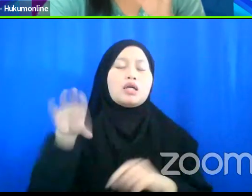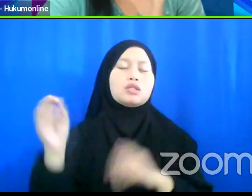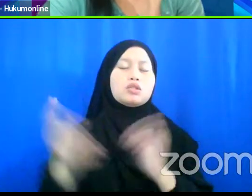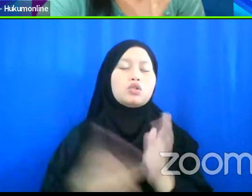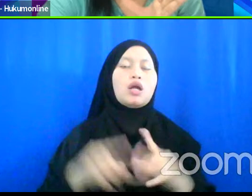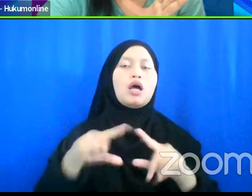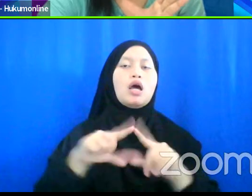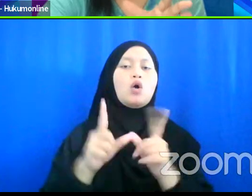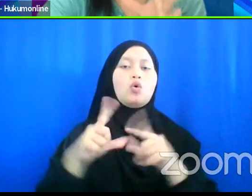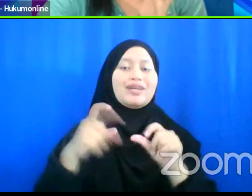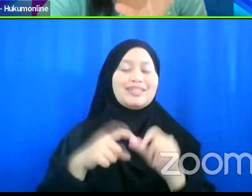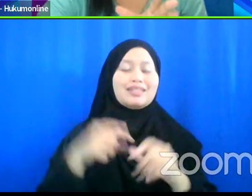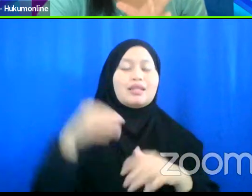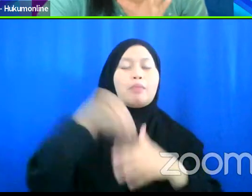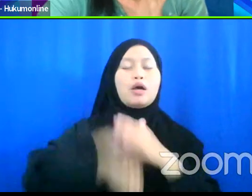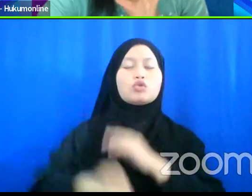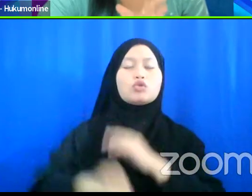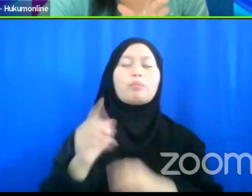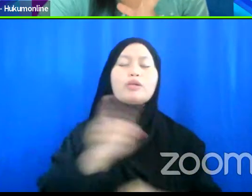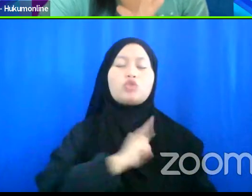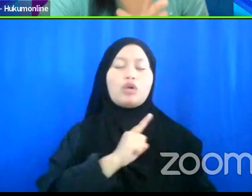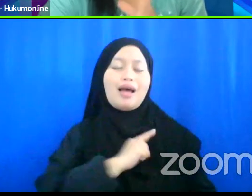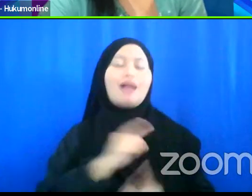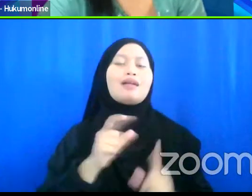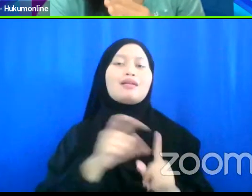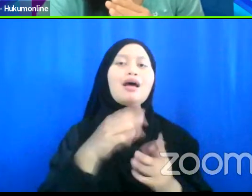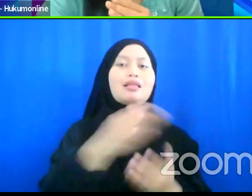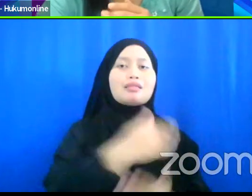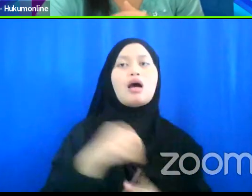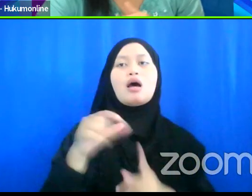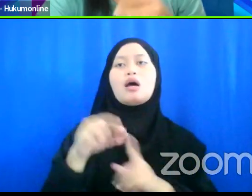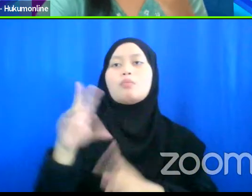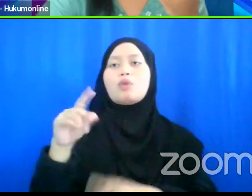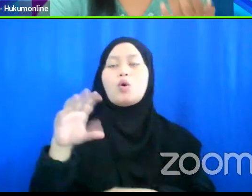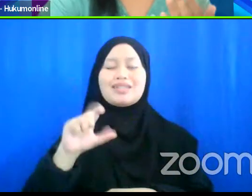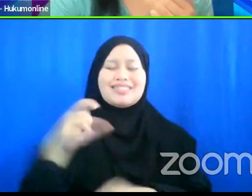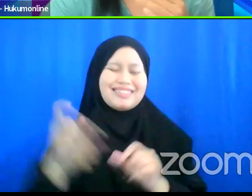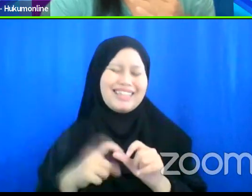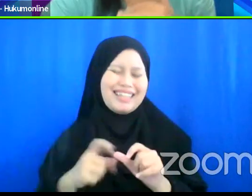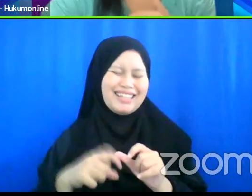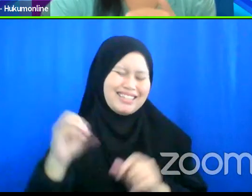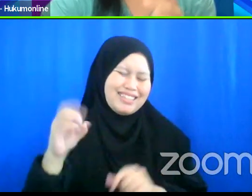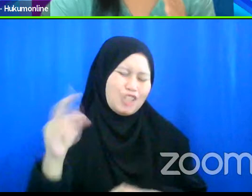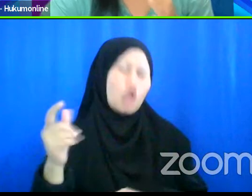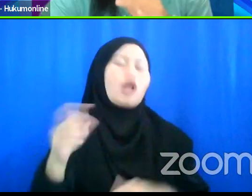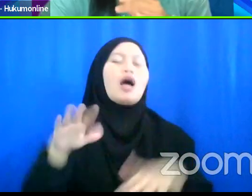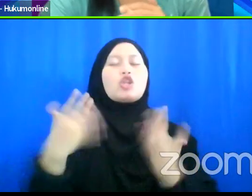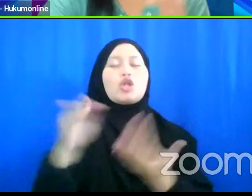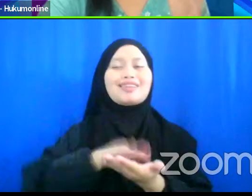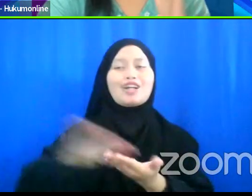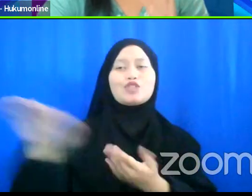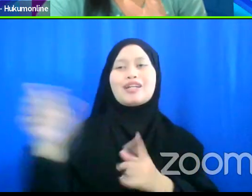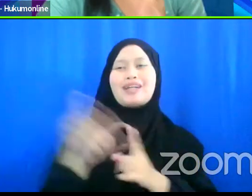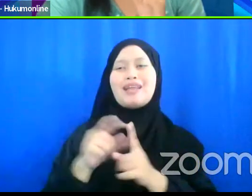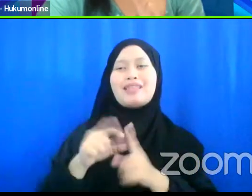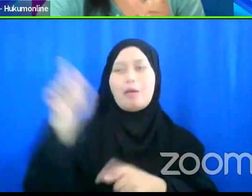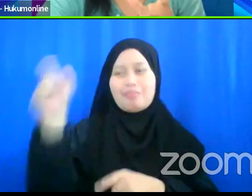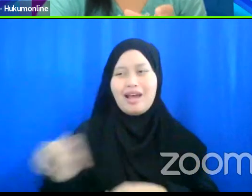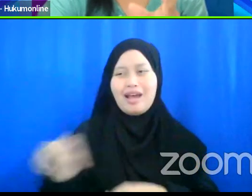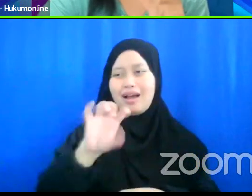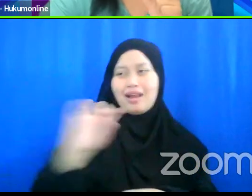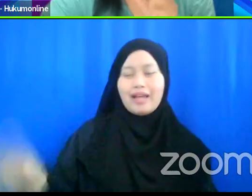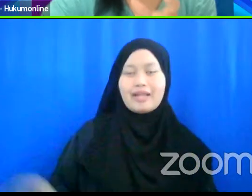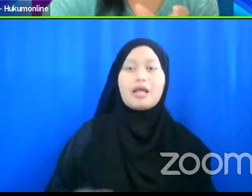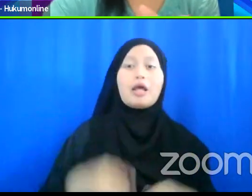personal data processor atau dianggap transfer data ke pihak lain dari pihak Cloud storage selalu menyampaikan bahwa mereka